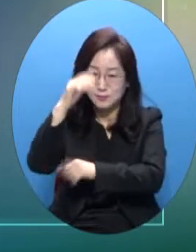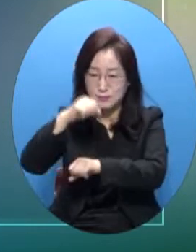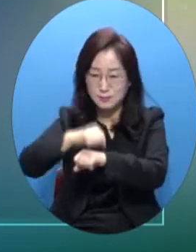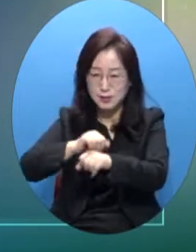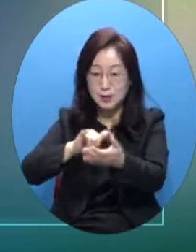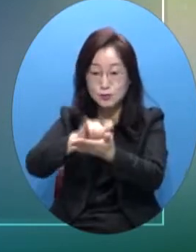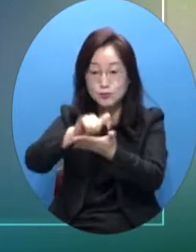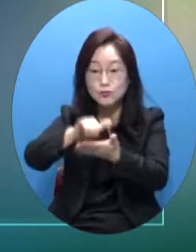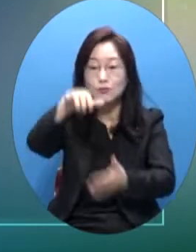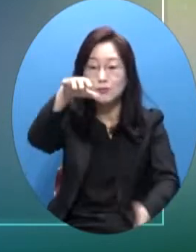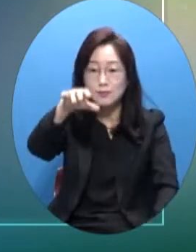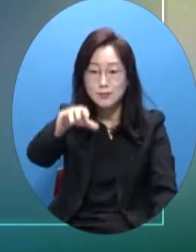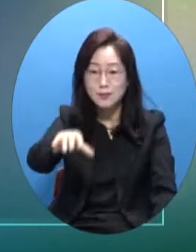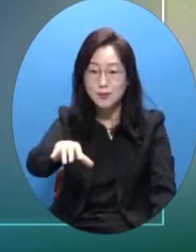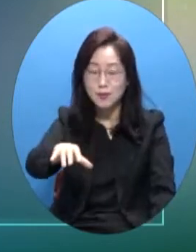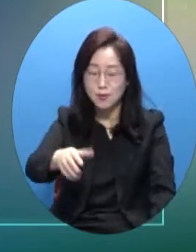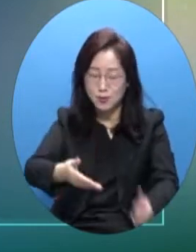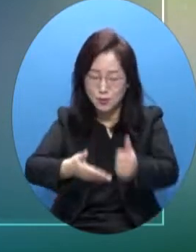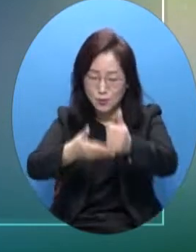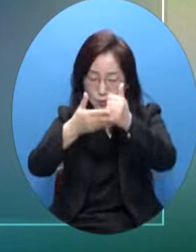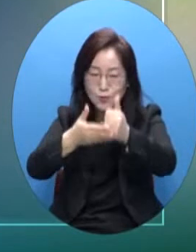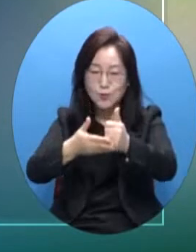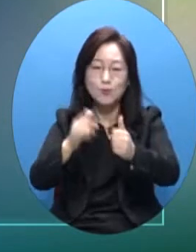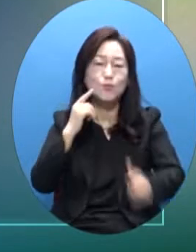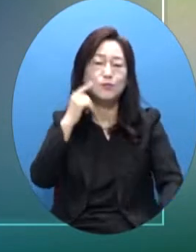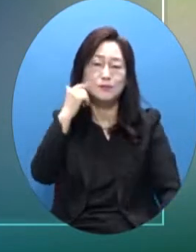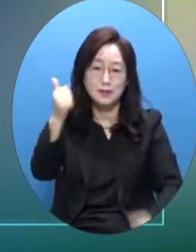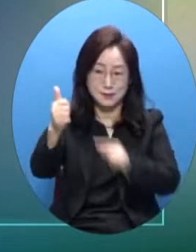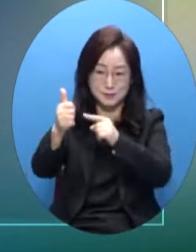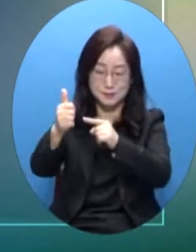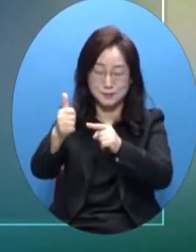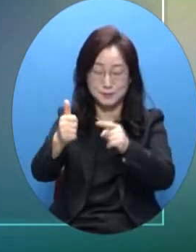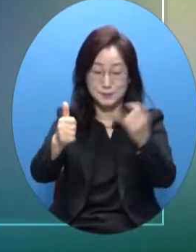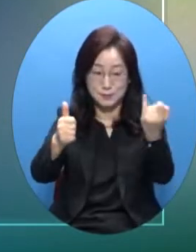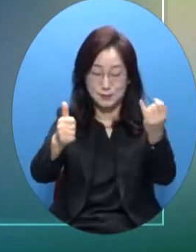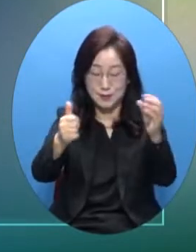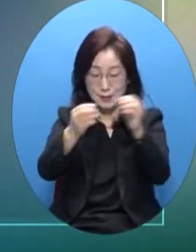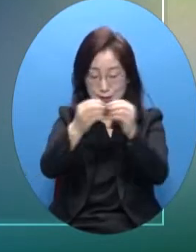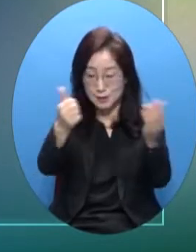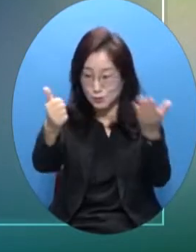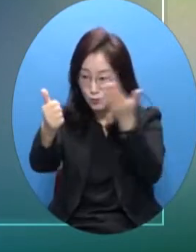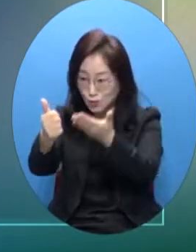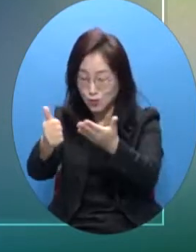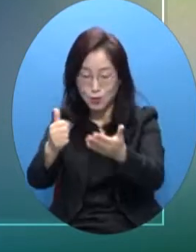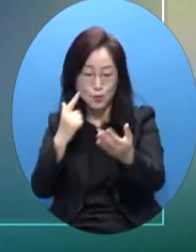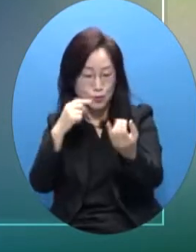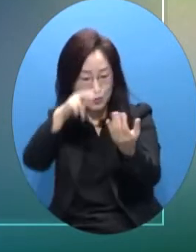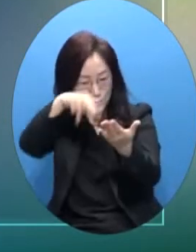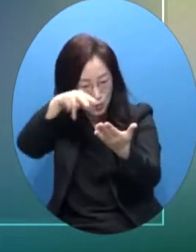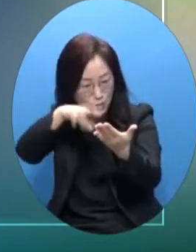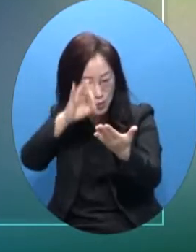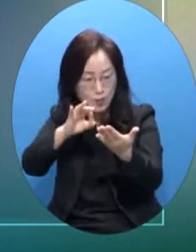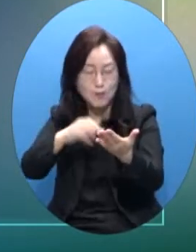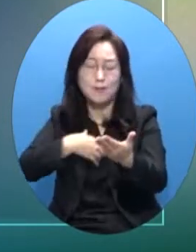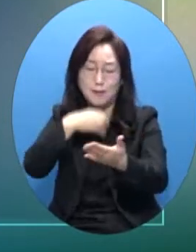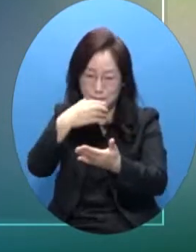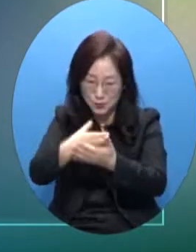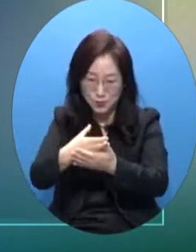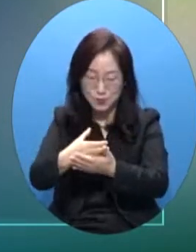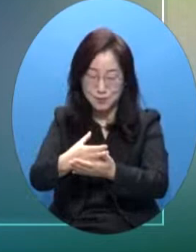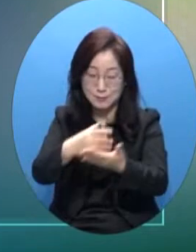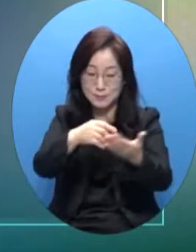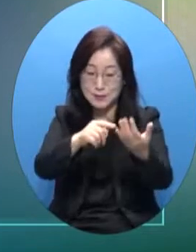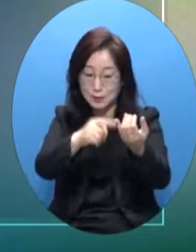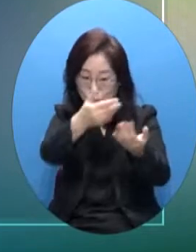지역에 존경 많은 목사님이셨는데 그 가사를 바로 받고 나서 목사님도 감동되셔가지고 그 가사를